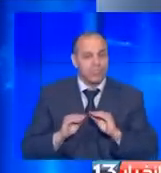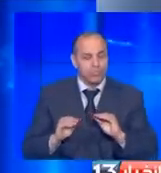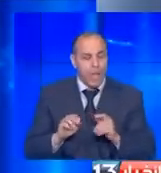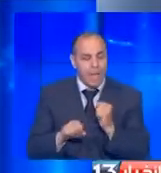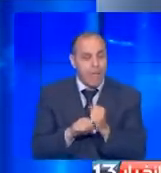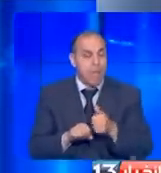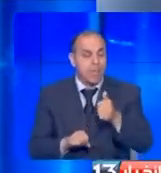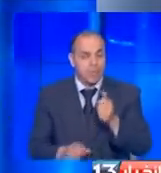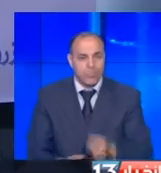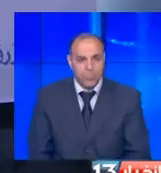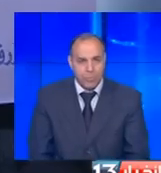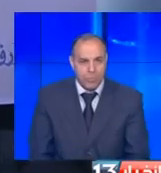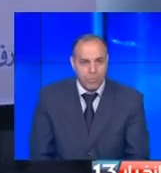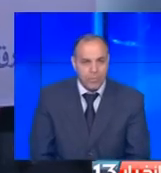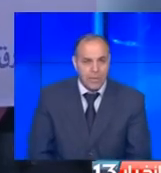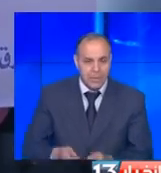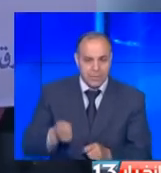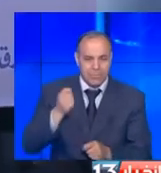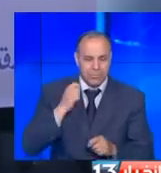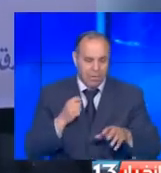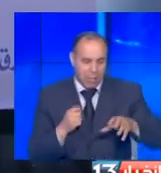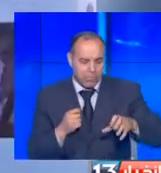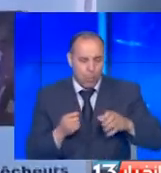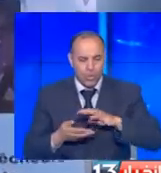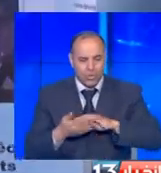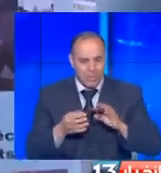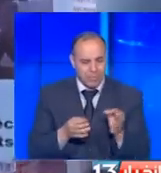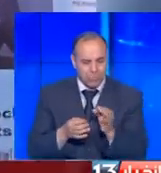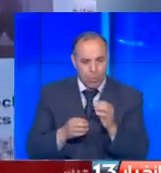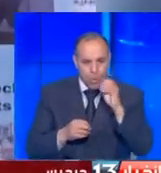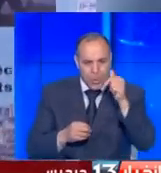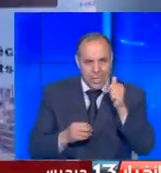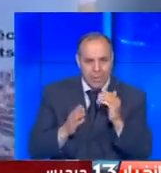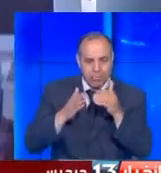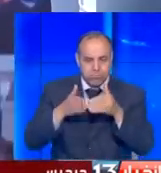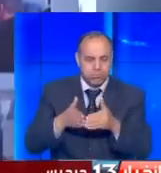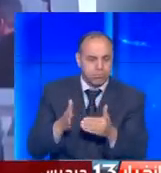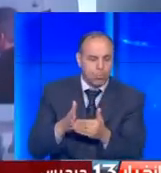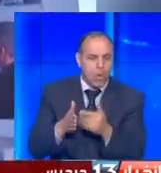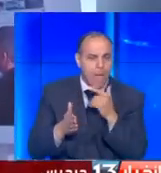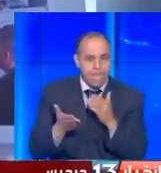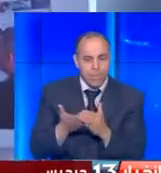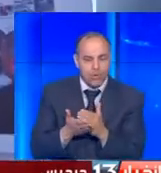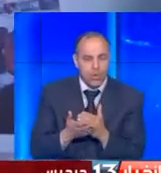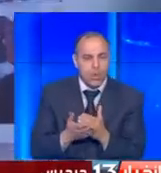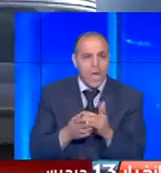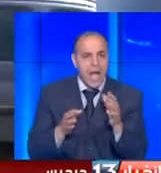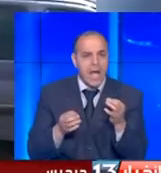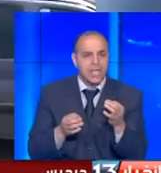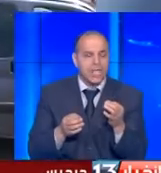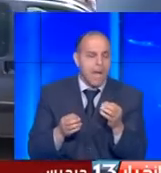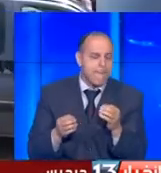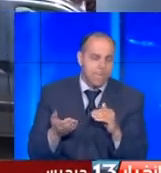والجودة. صيد الإسفنج ورتق الشباك ورقمنة ميناء جرجيس هي مشاريع من جملة 10